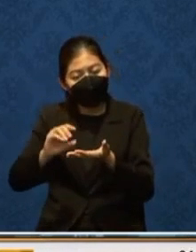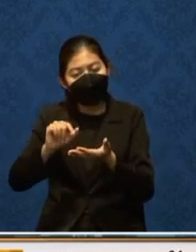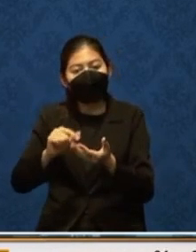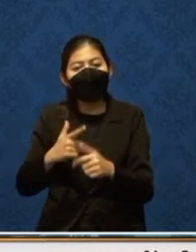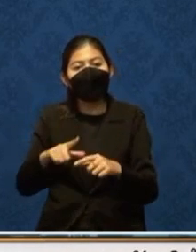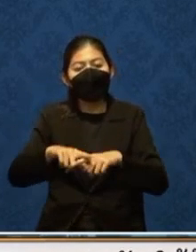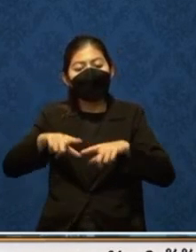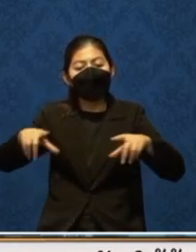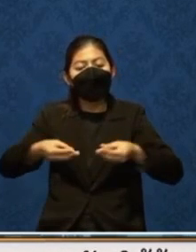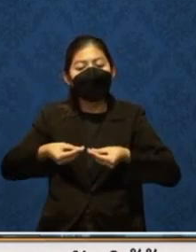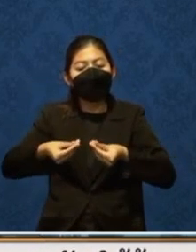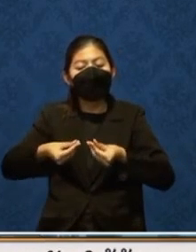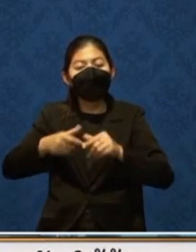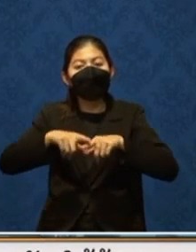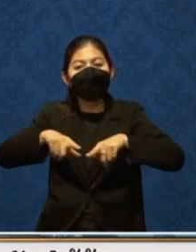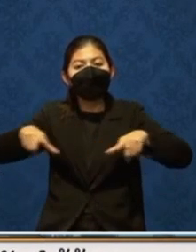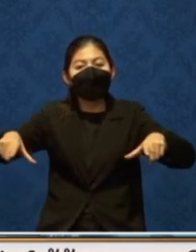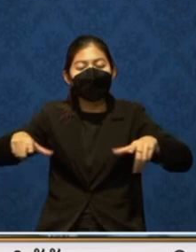เวนคืนที่ดิ้น